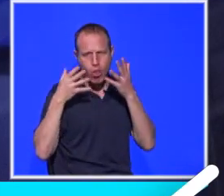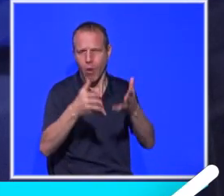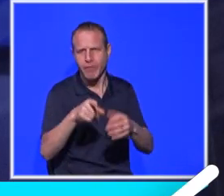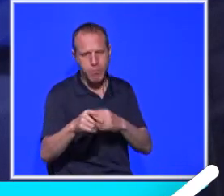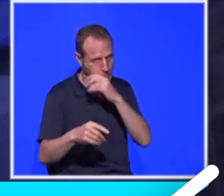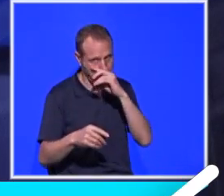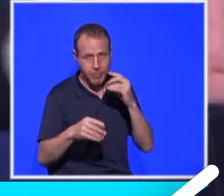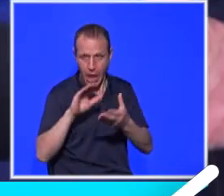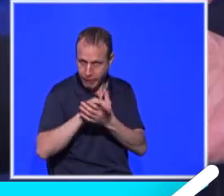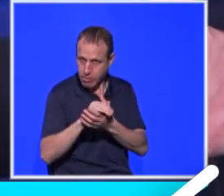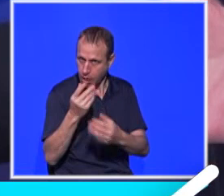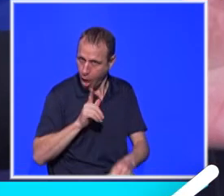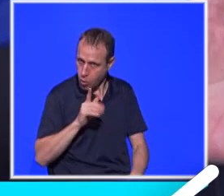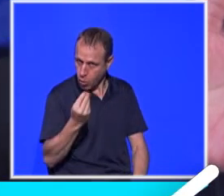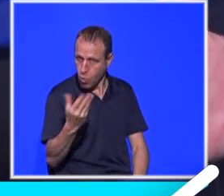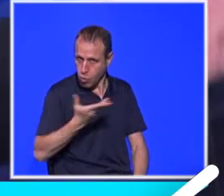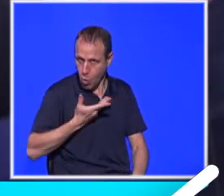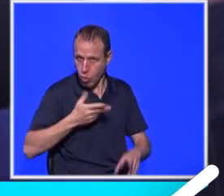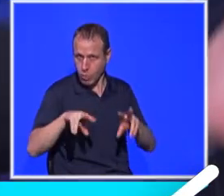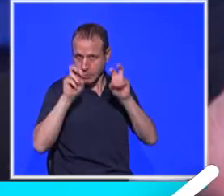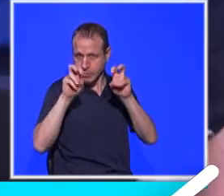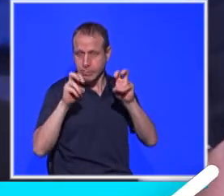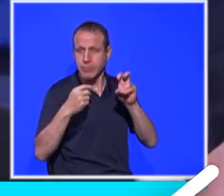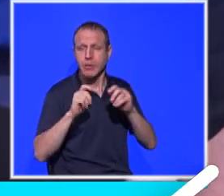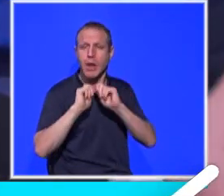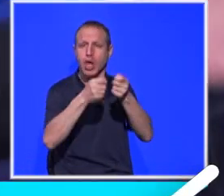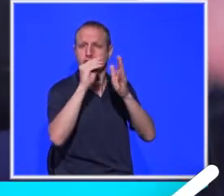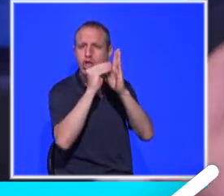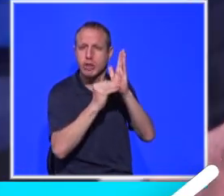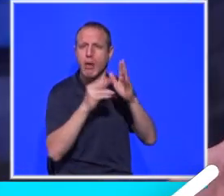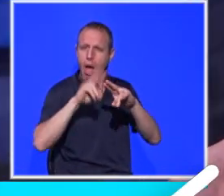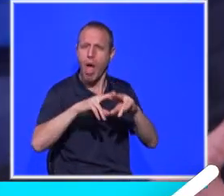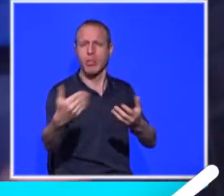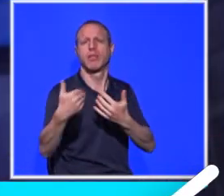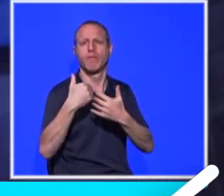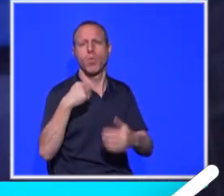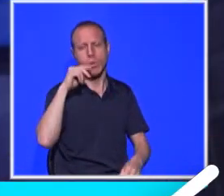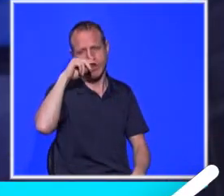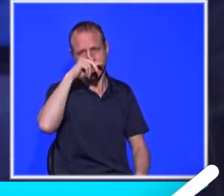אותם. כאילו, חברים, חכו עד שתנו לנו הזדמנות בכלל להגיש את הרשימה, אחרי זה תתקפו.